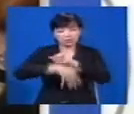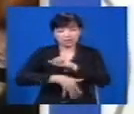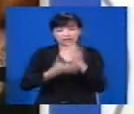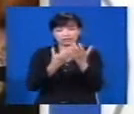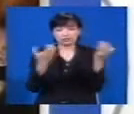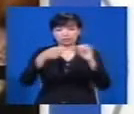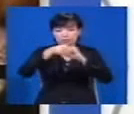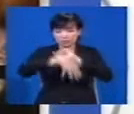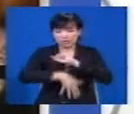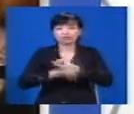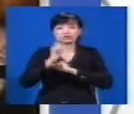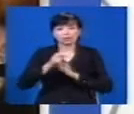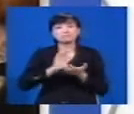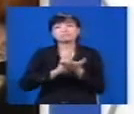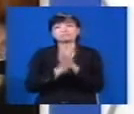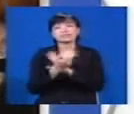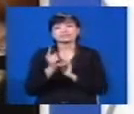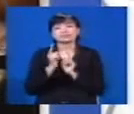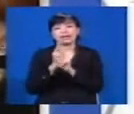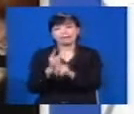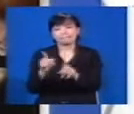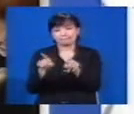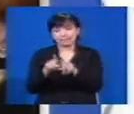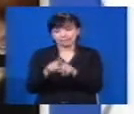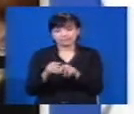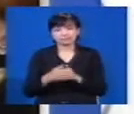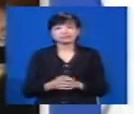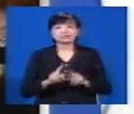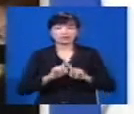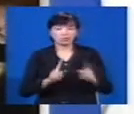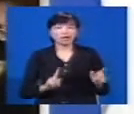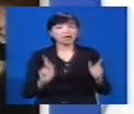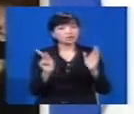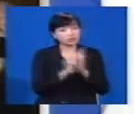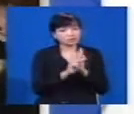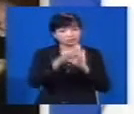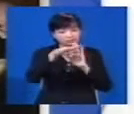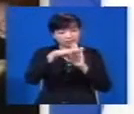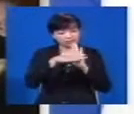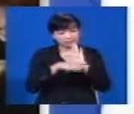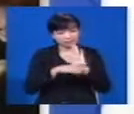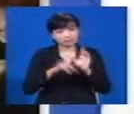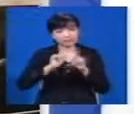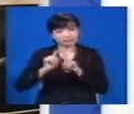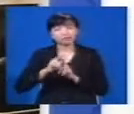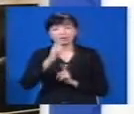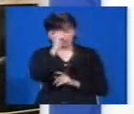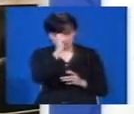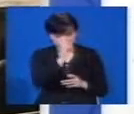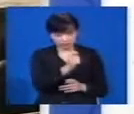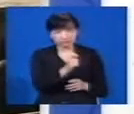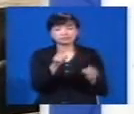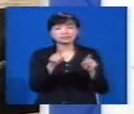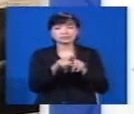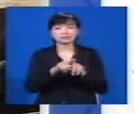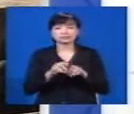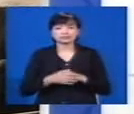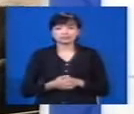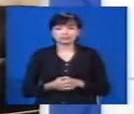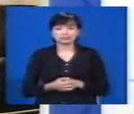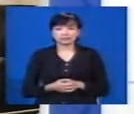ในกรอบกติกาในรัฐธรรมนูญเองทุกคนต้องเคารพในกติกานะครับกติกาในระยะเวลาซึ่งมีแล้วเนี่ยแล้วเ